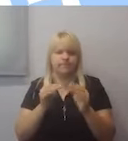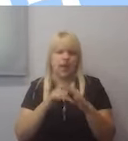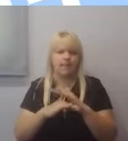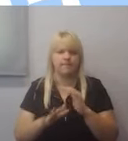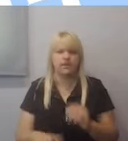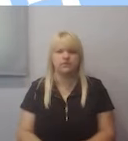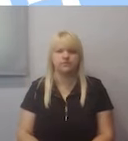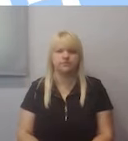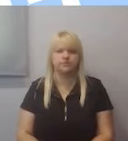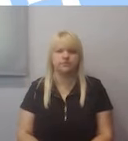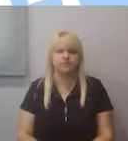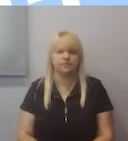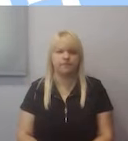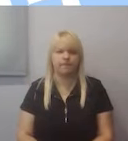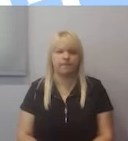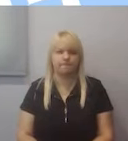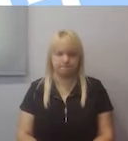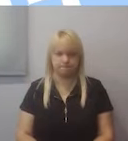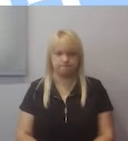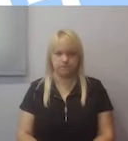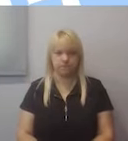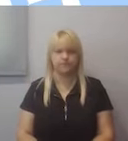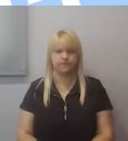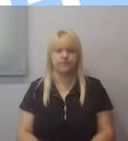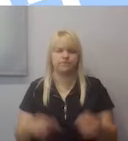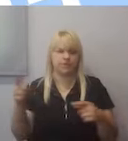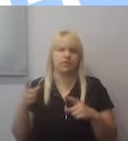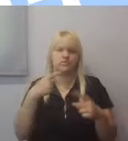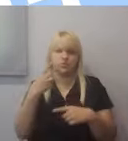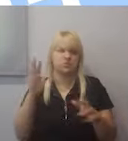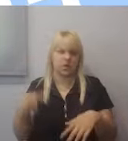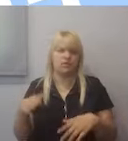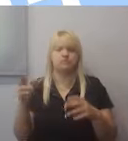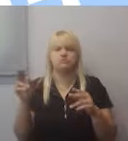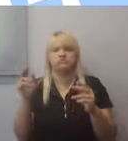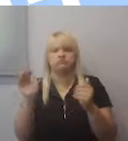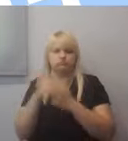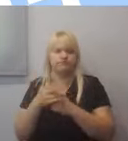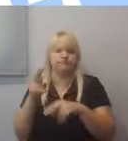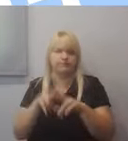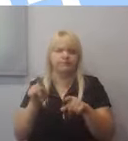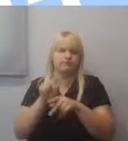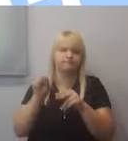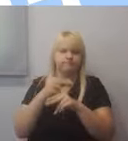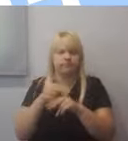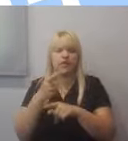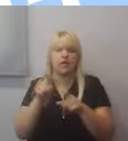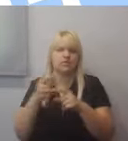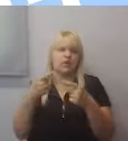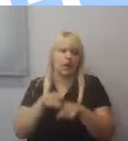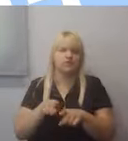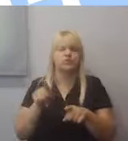patvēruma vietām to labiekārtojumu ja materiāl tehnisko nodrošinājumu arī brīžos ja mums ir pārvietotās